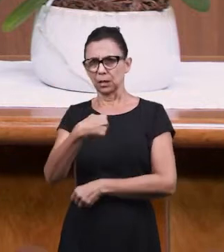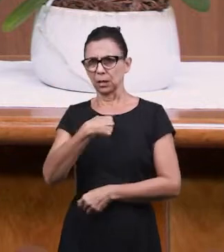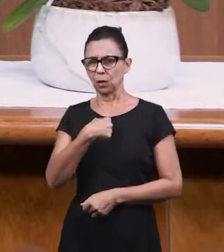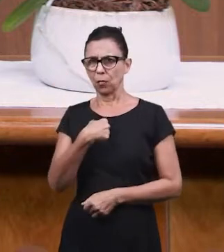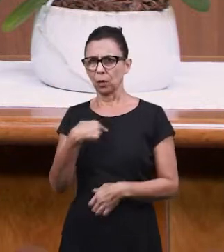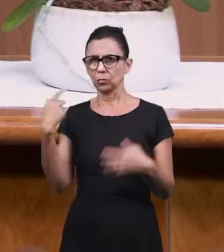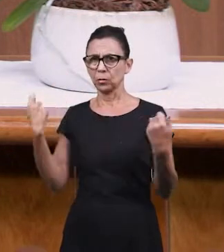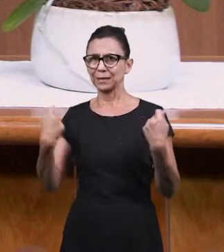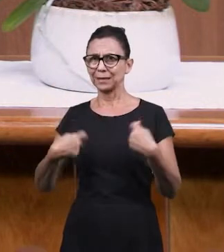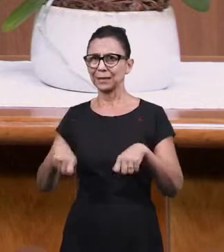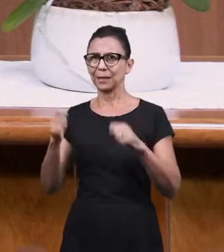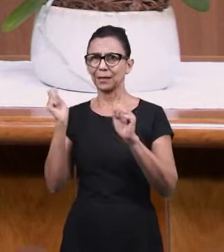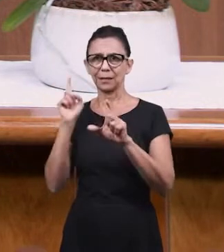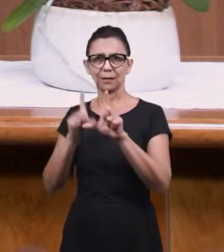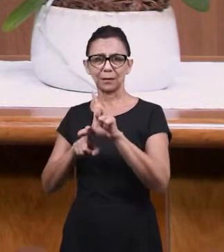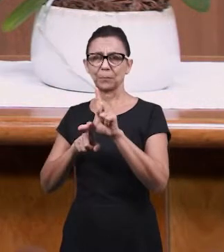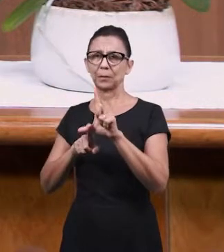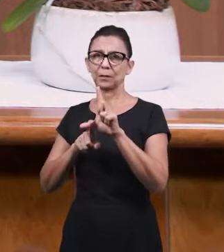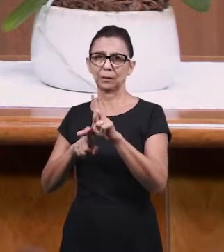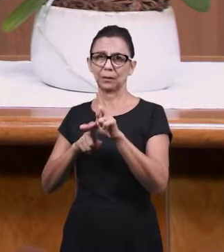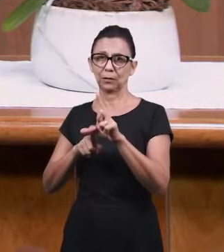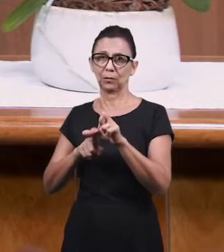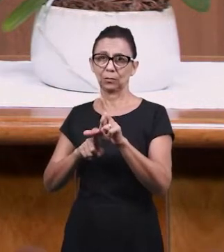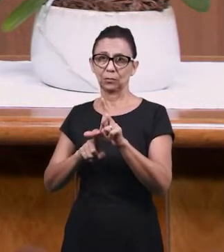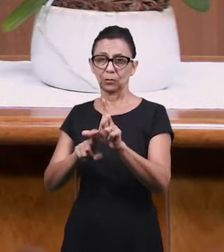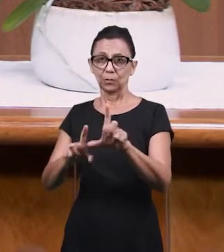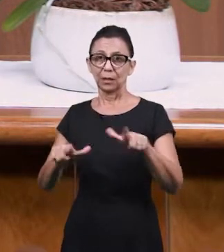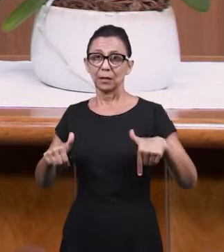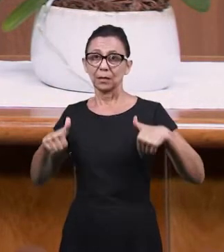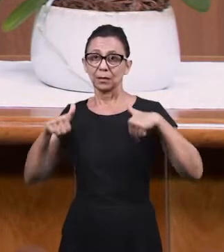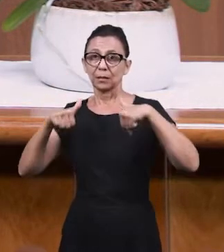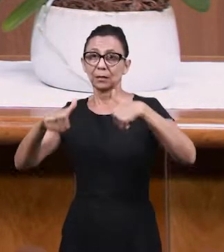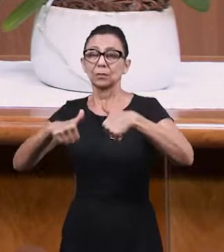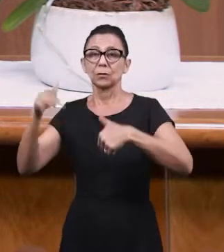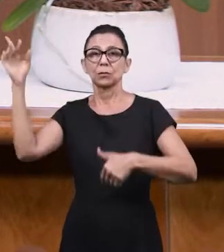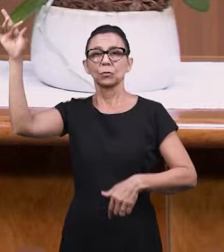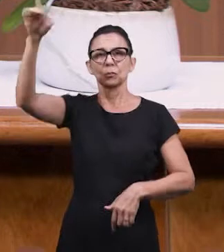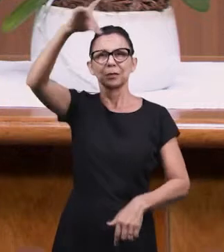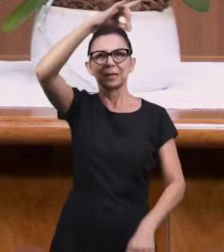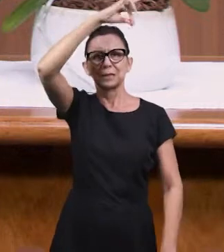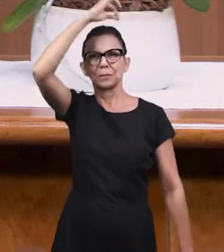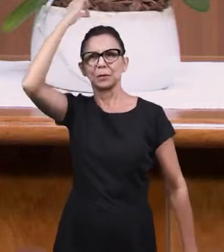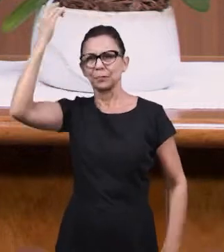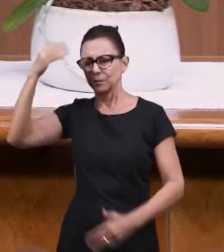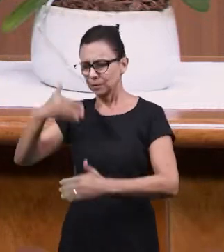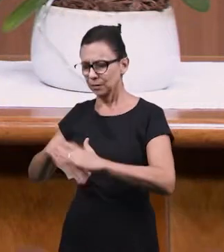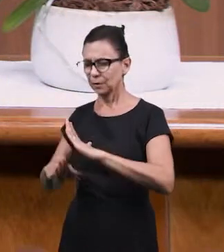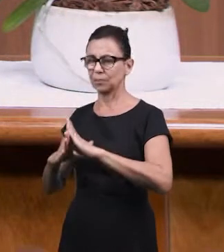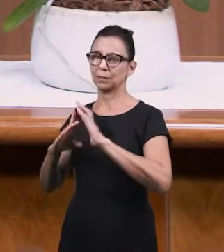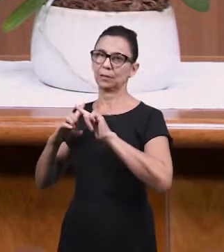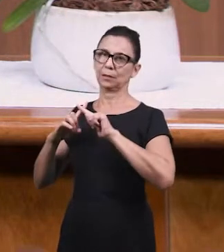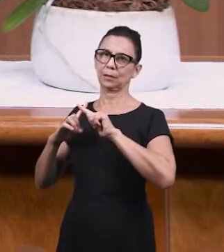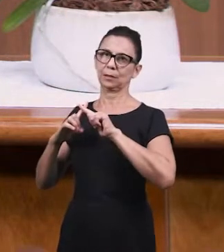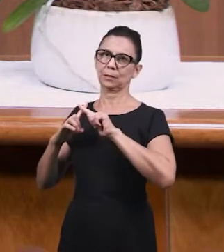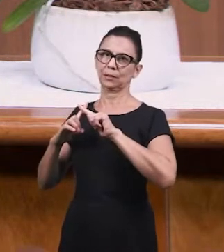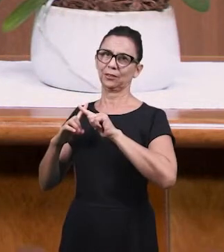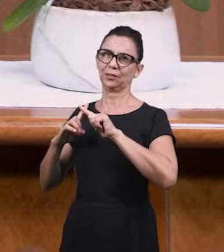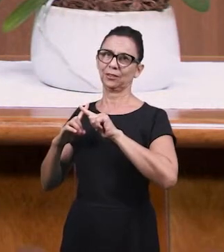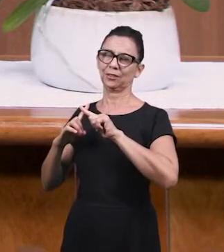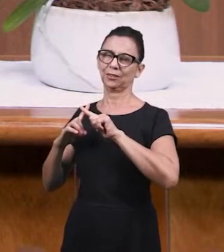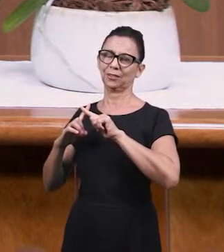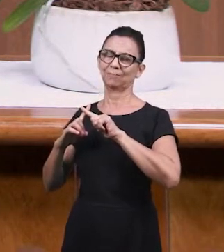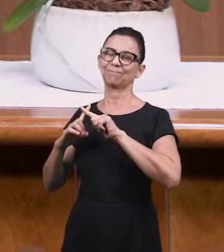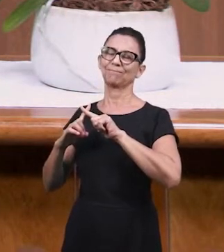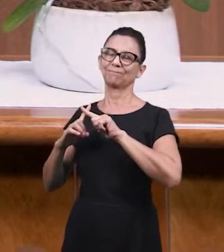besoin du gouvernement, pas de moi, de toi, mais